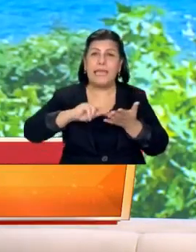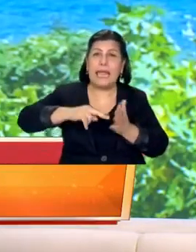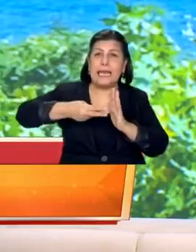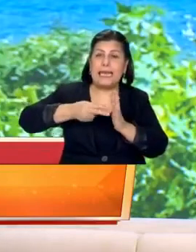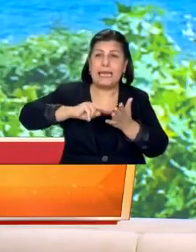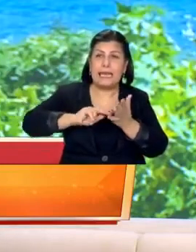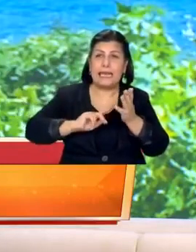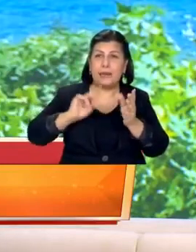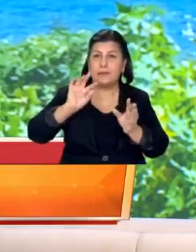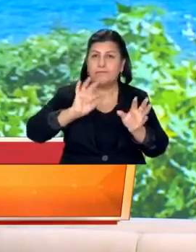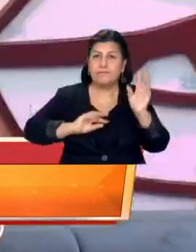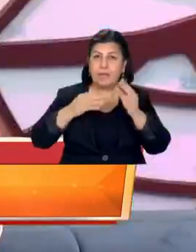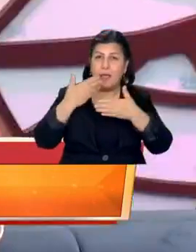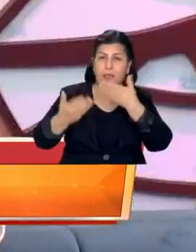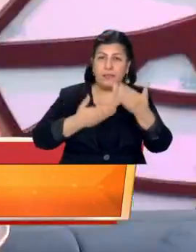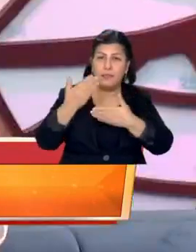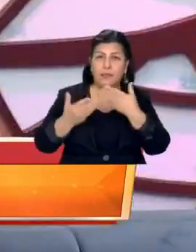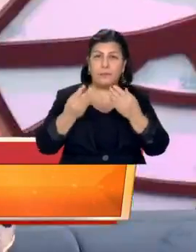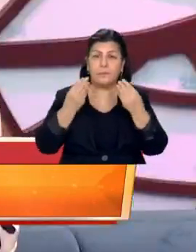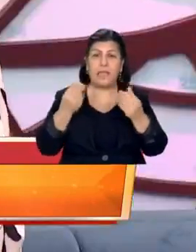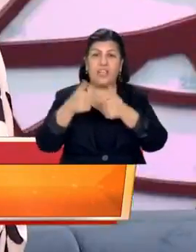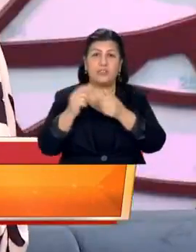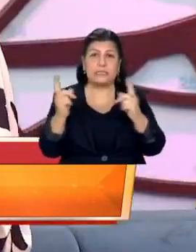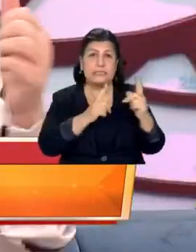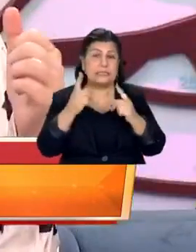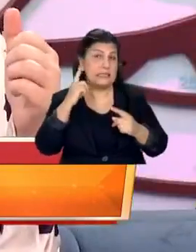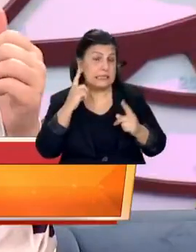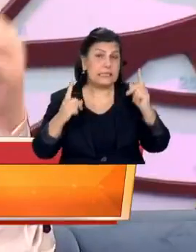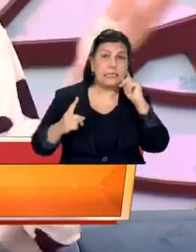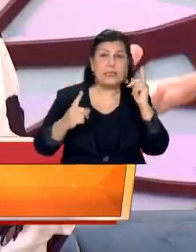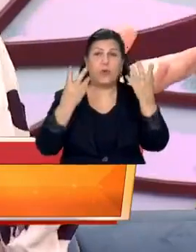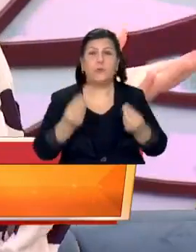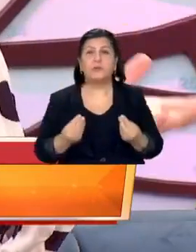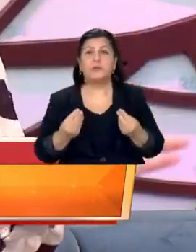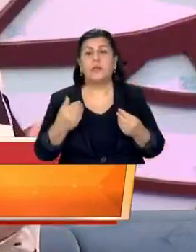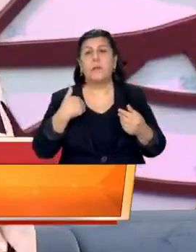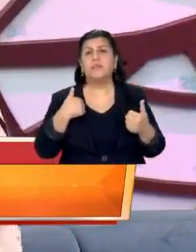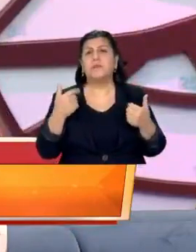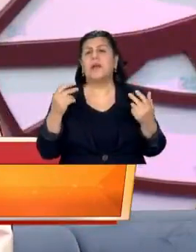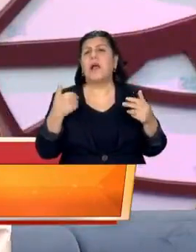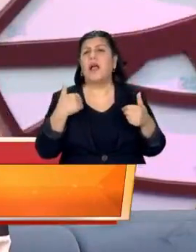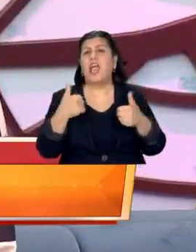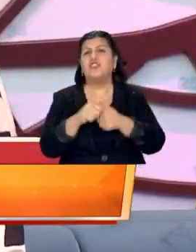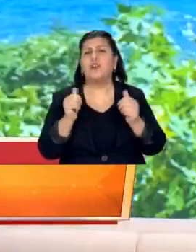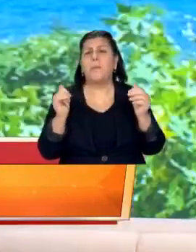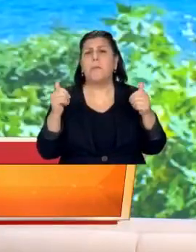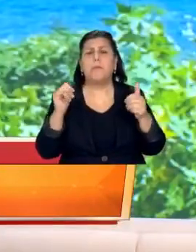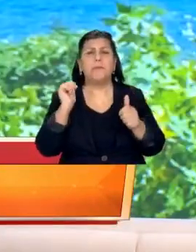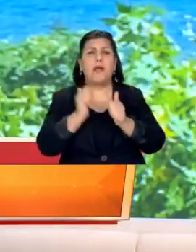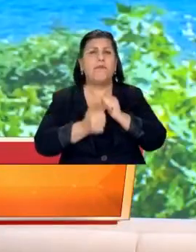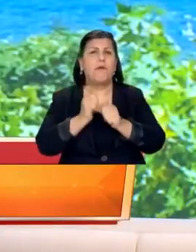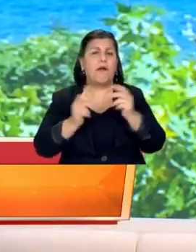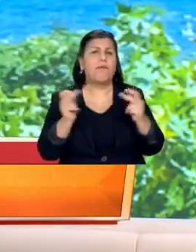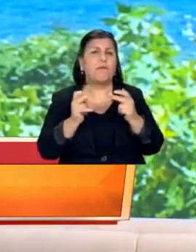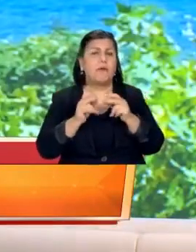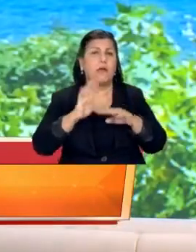yapacaklar bana büyük bir tartışma içerisindeyiz Ben nasıl bir anda dinleyen bir kimliğe bürünecek nasıl yapacağım vallahi kendi haline